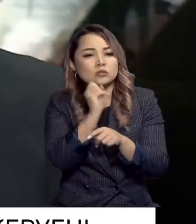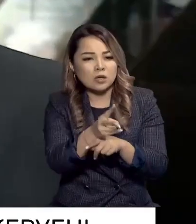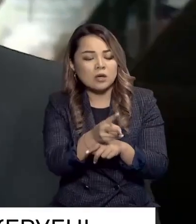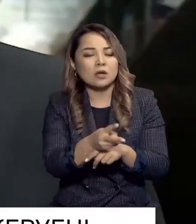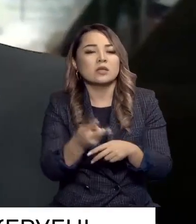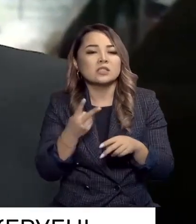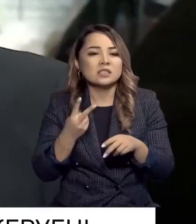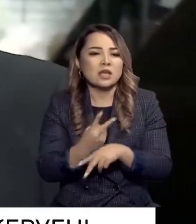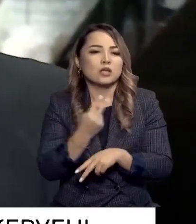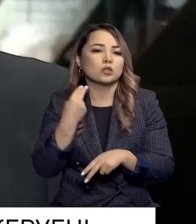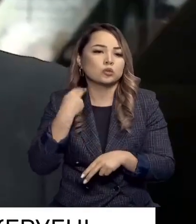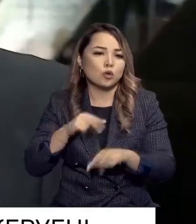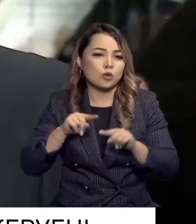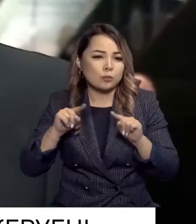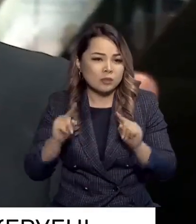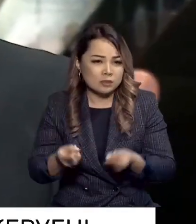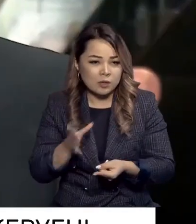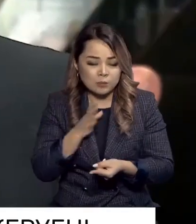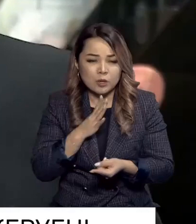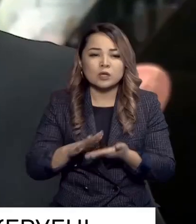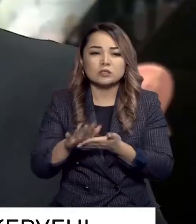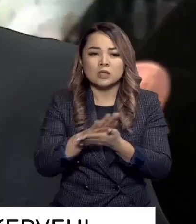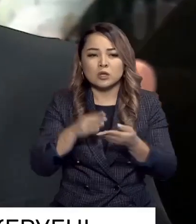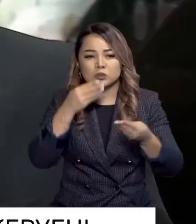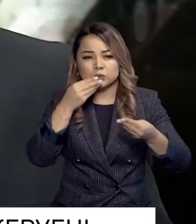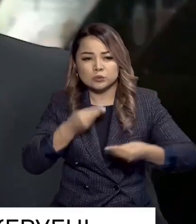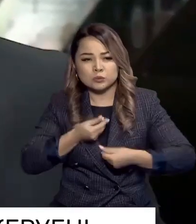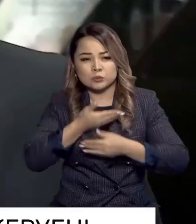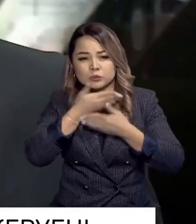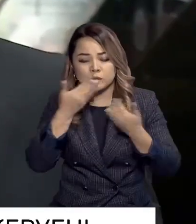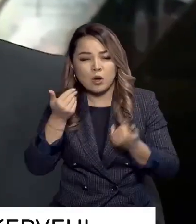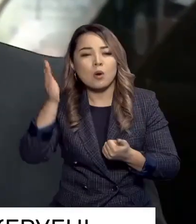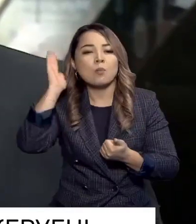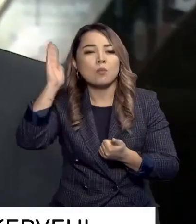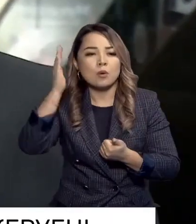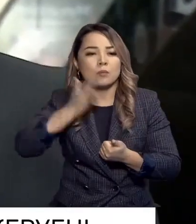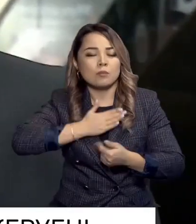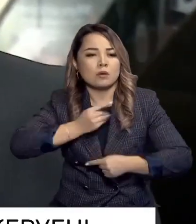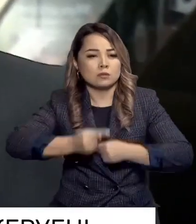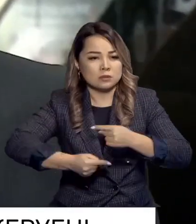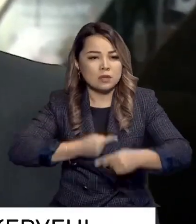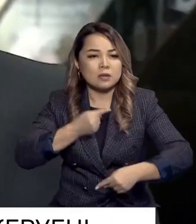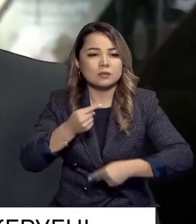түрмеде болып, бірақ содан ешқандай рахат көрмесе де болашағым үшін деп